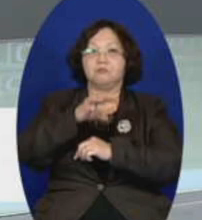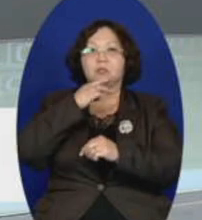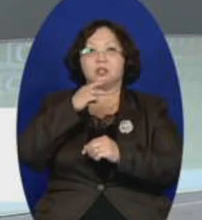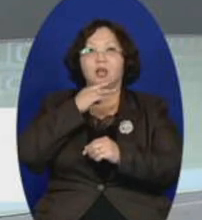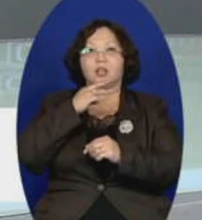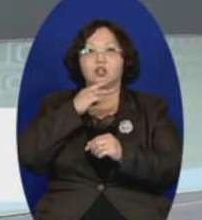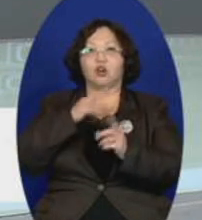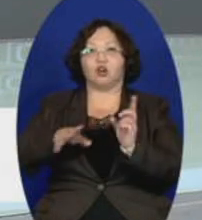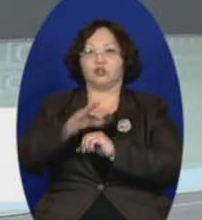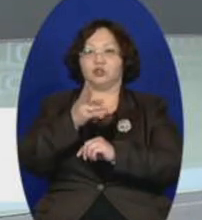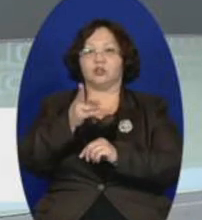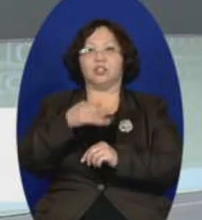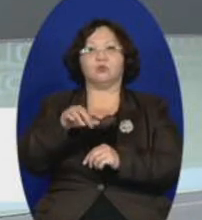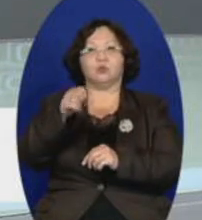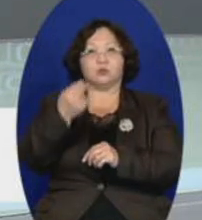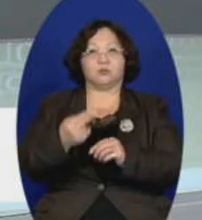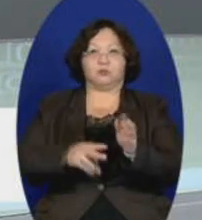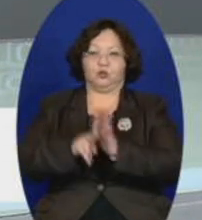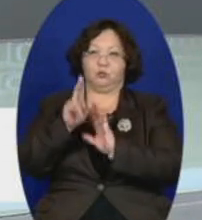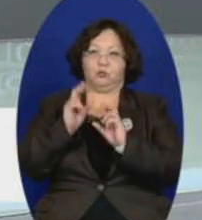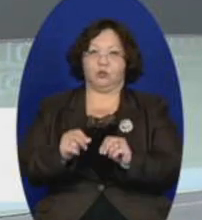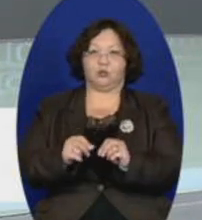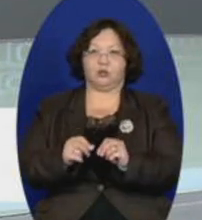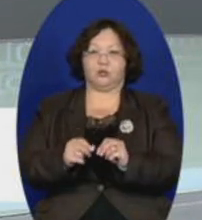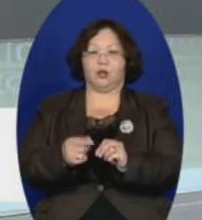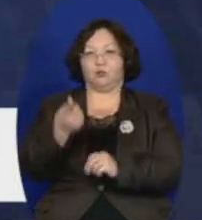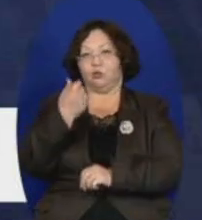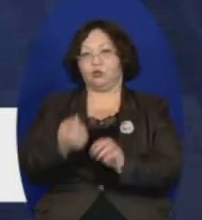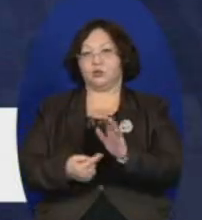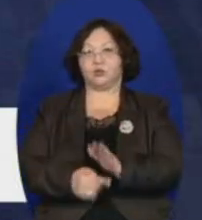хөгжилд хүргэх нэг гол хөшүүрэг гэж үзсэн байна.